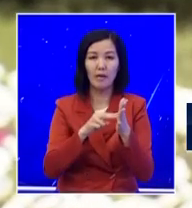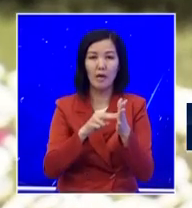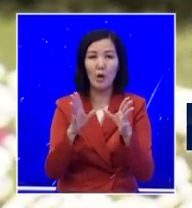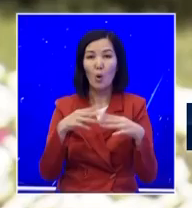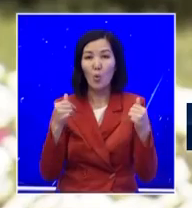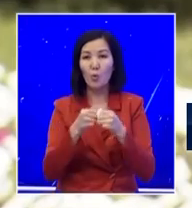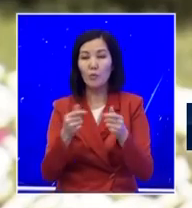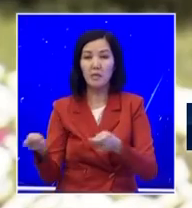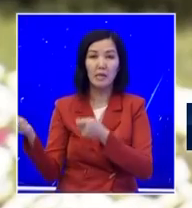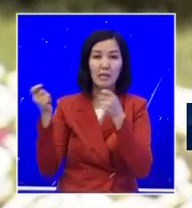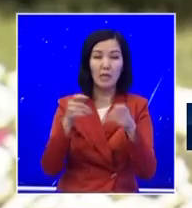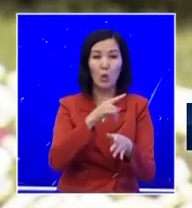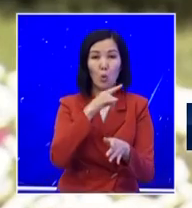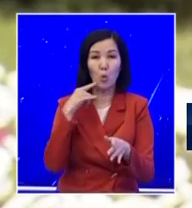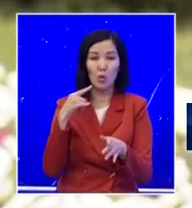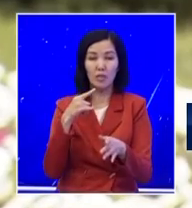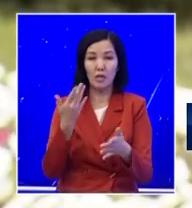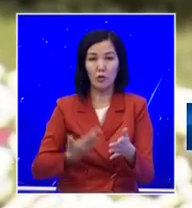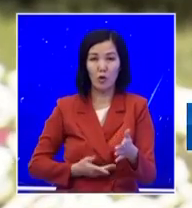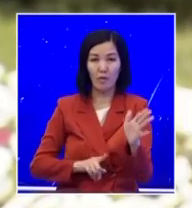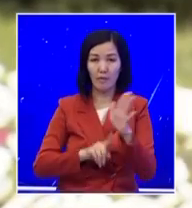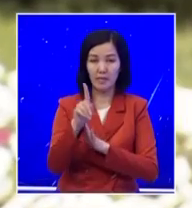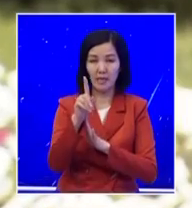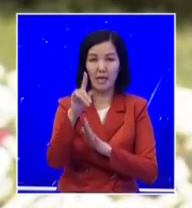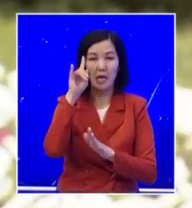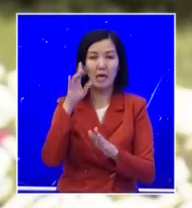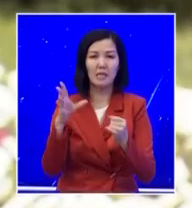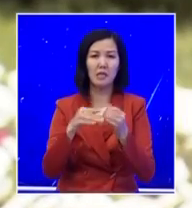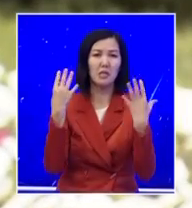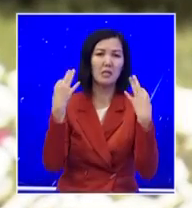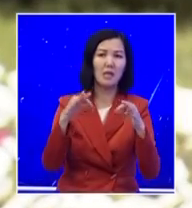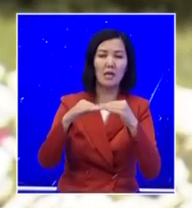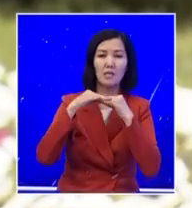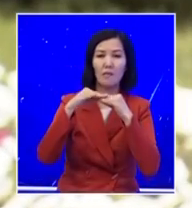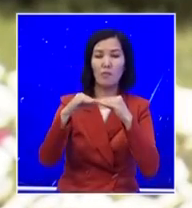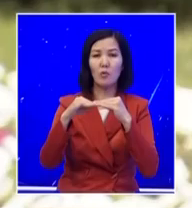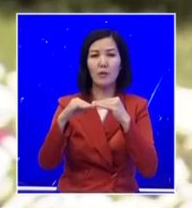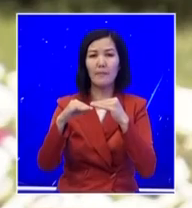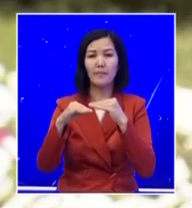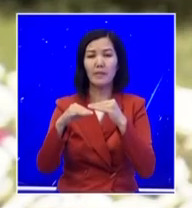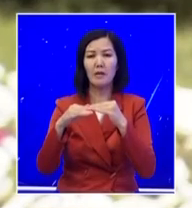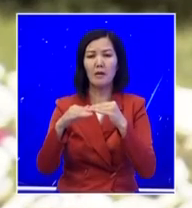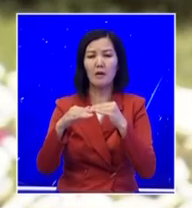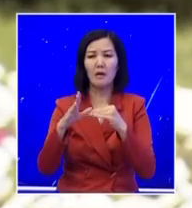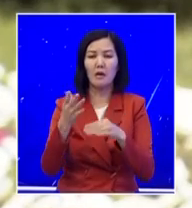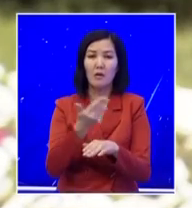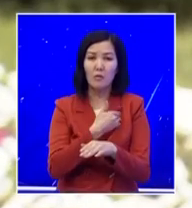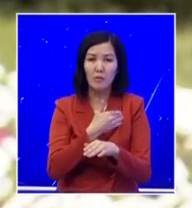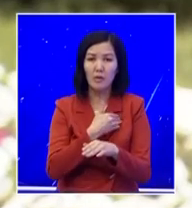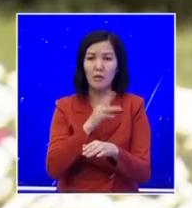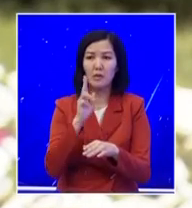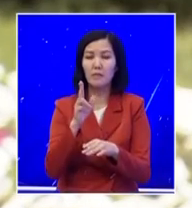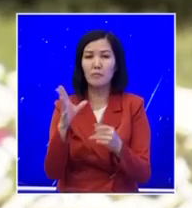саны көбейді. Ол түсінікті деді, себебі қазақтың жері кең, яғни осы жерге қалай болса солай келімсектерге